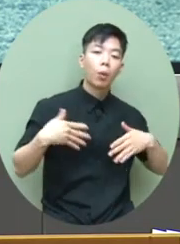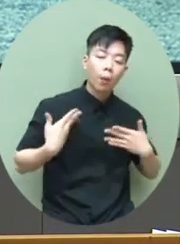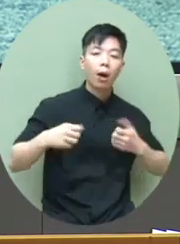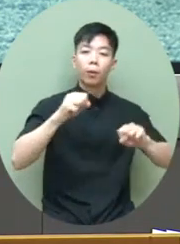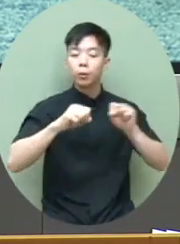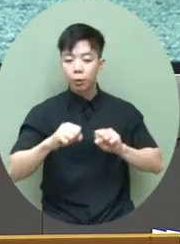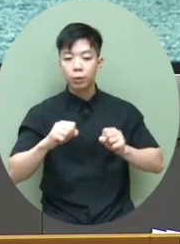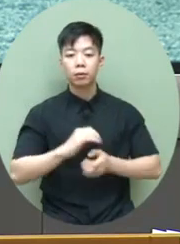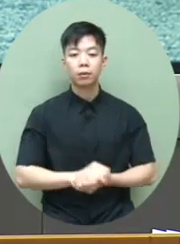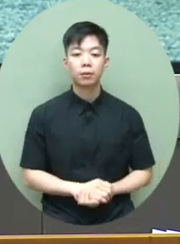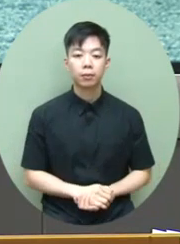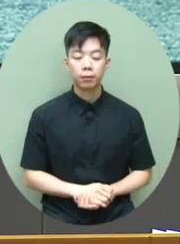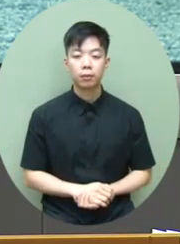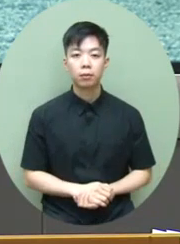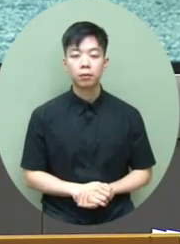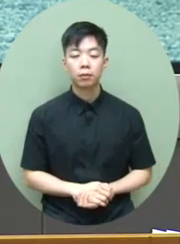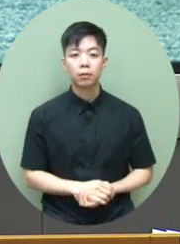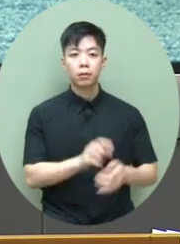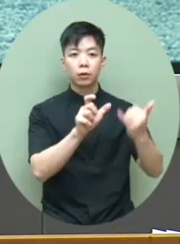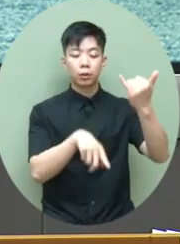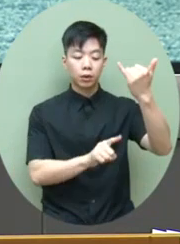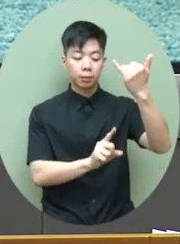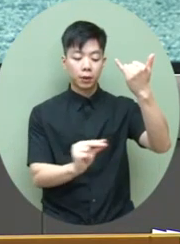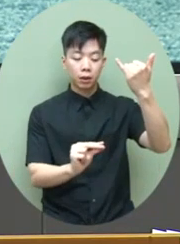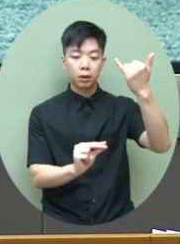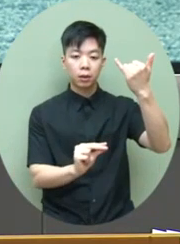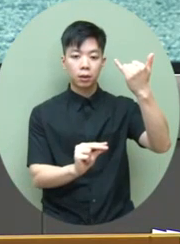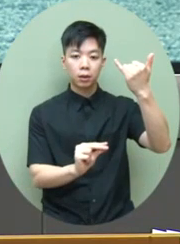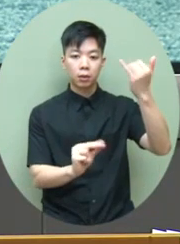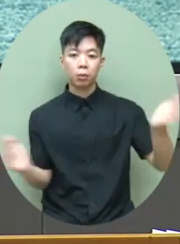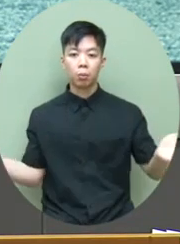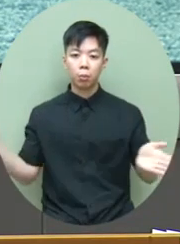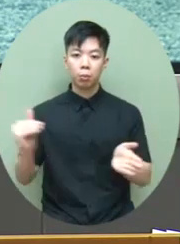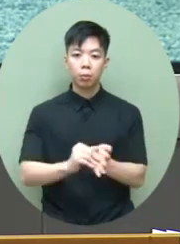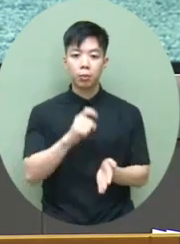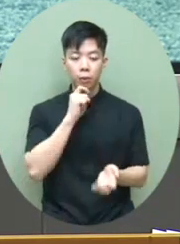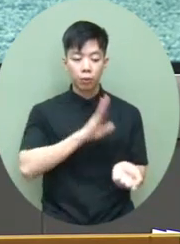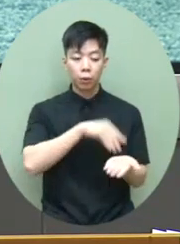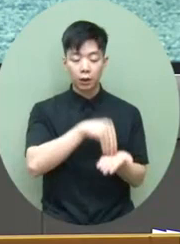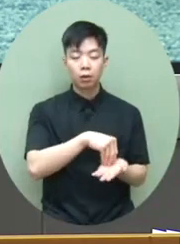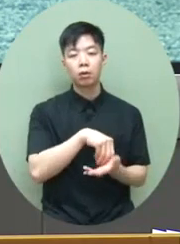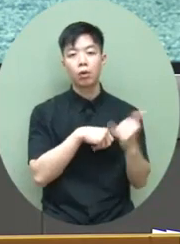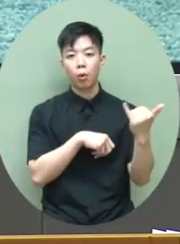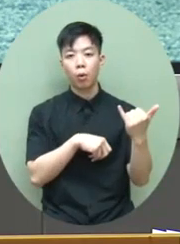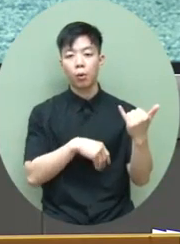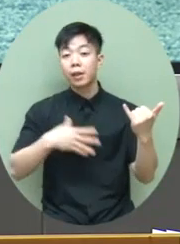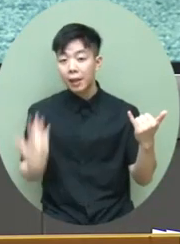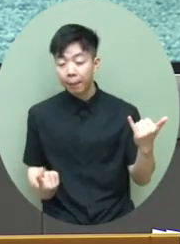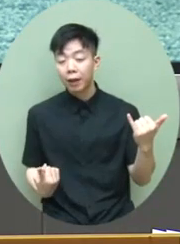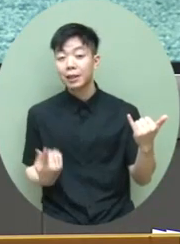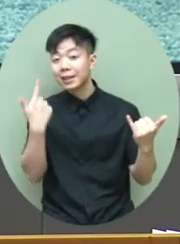喺總共由17日開始咧，就係我哋發現有6個個案啦，包括呢位個案